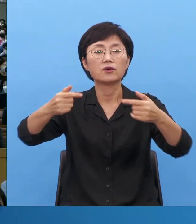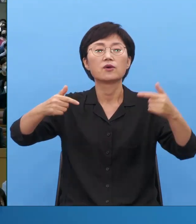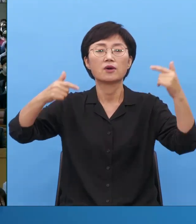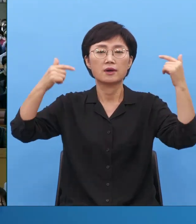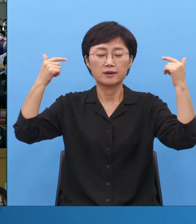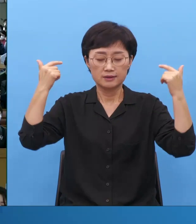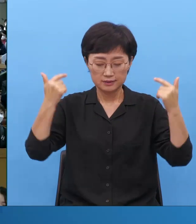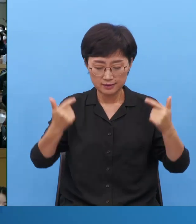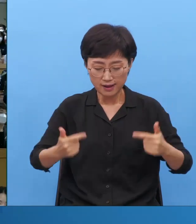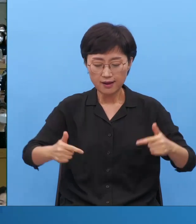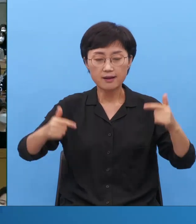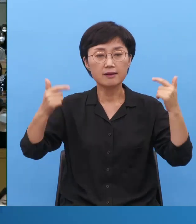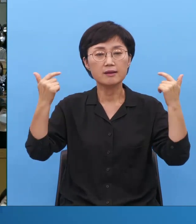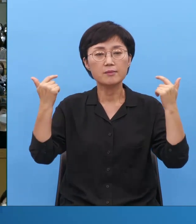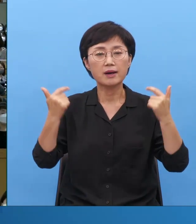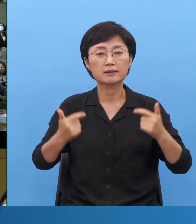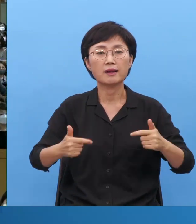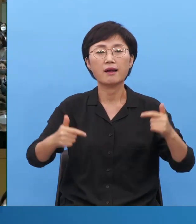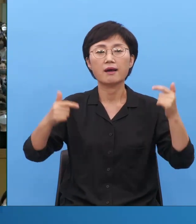들어가겠네.